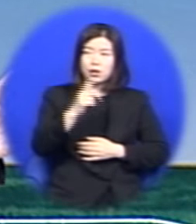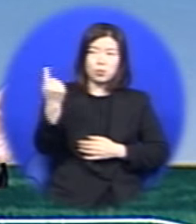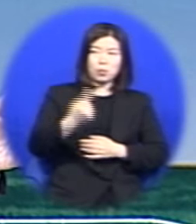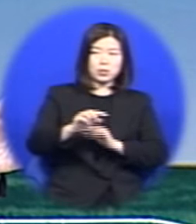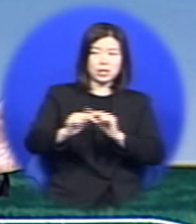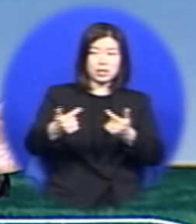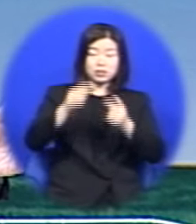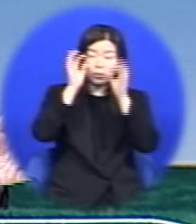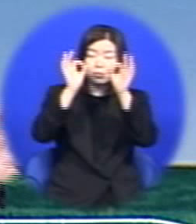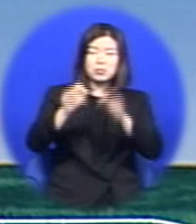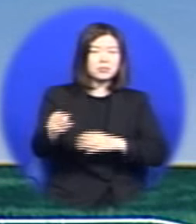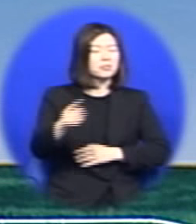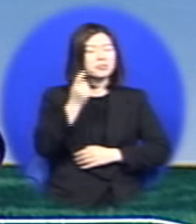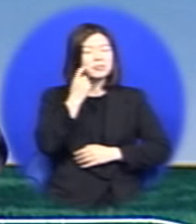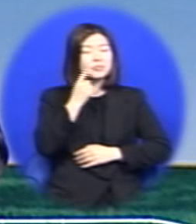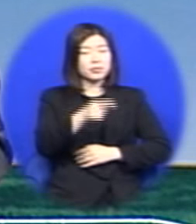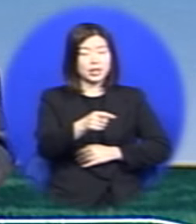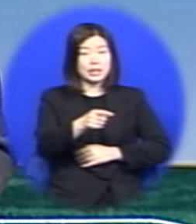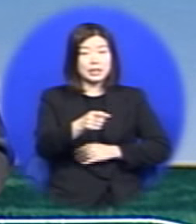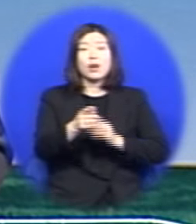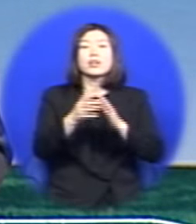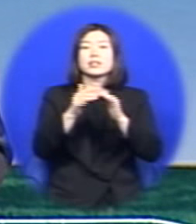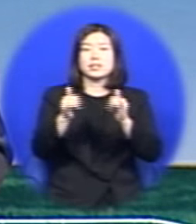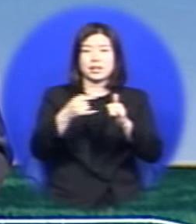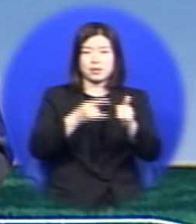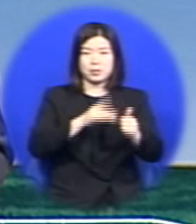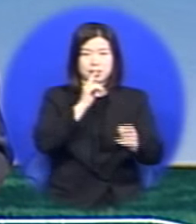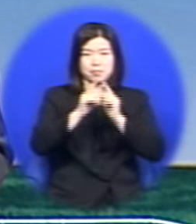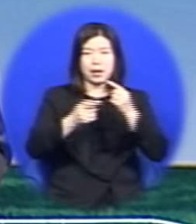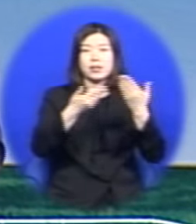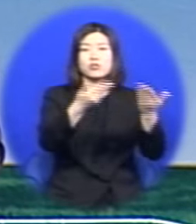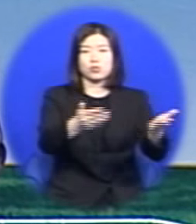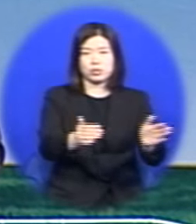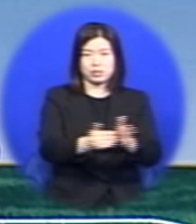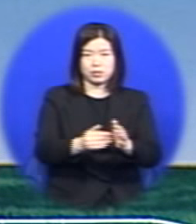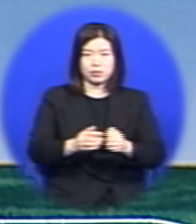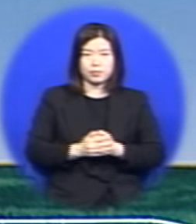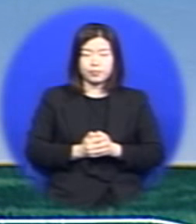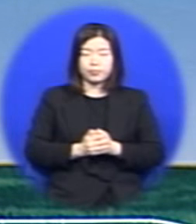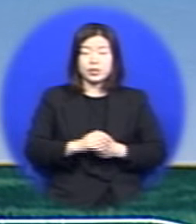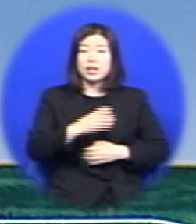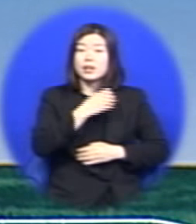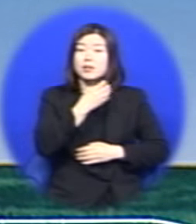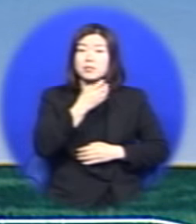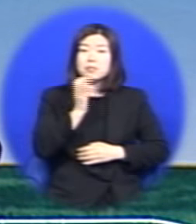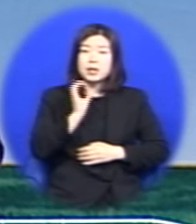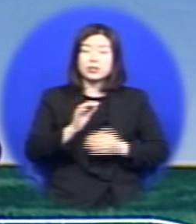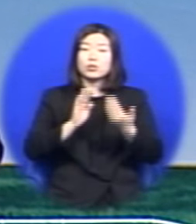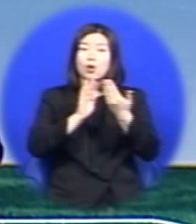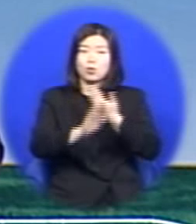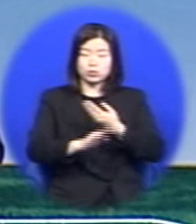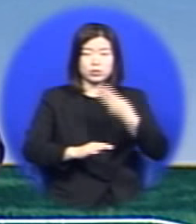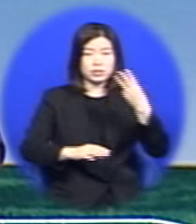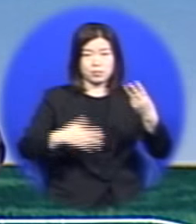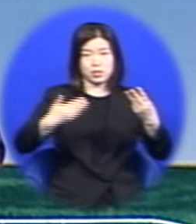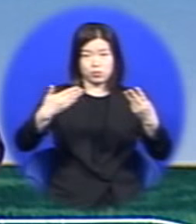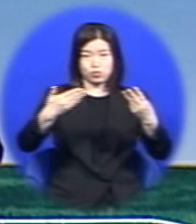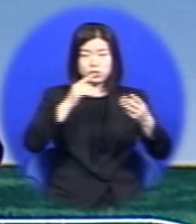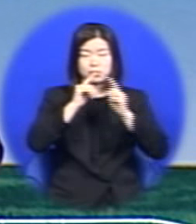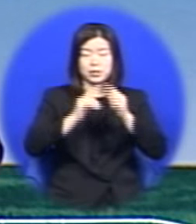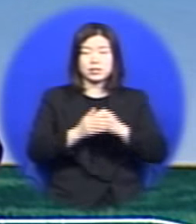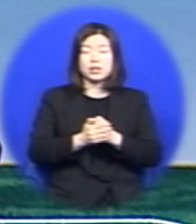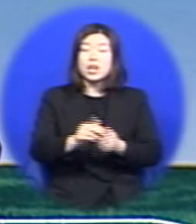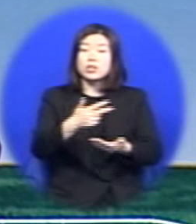이거 거짓말이잖아, 그런 이들에게 말씀하셨어요. 베드로 후서 3장 9절,